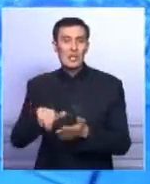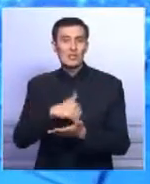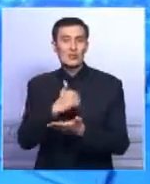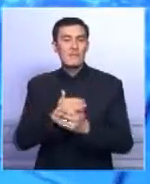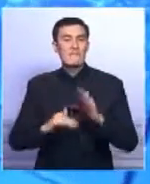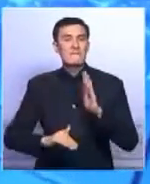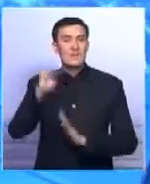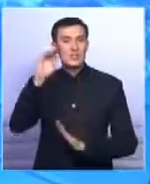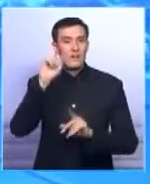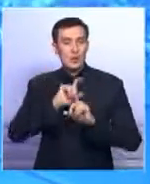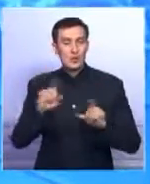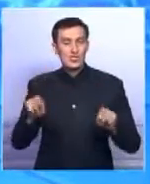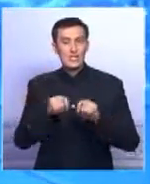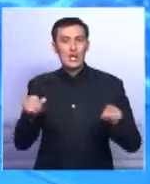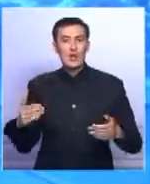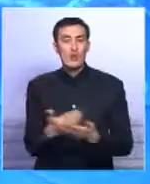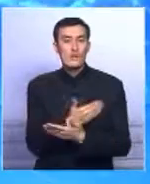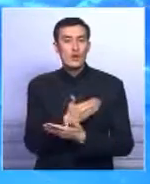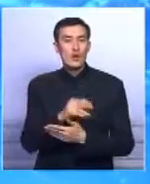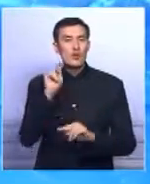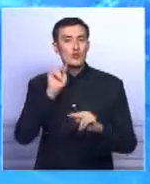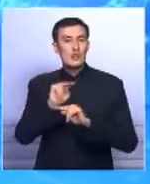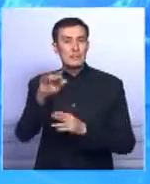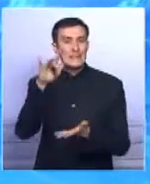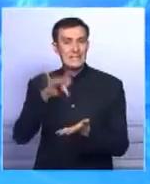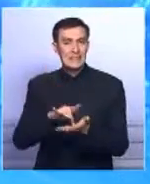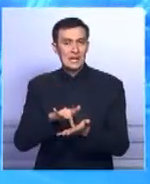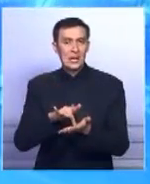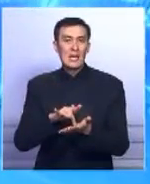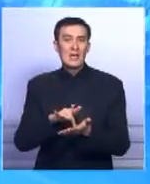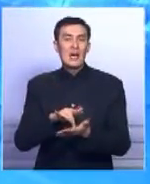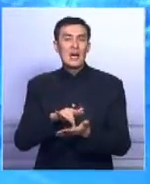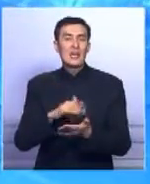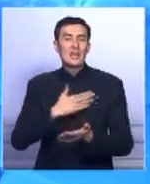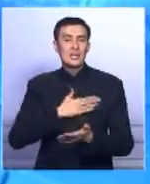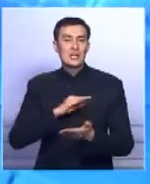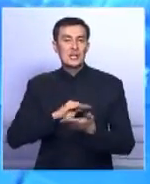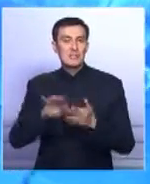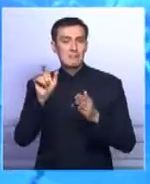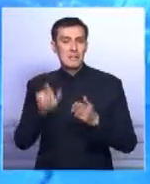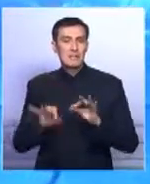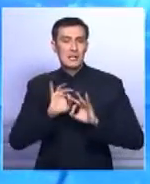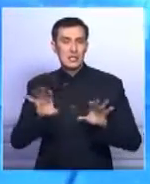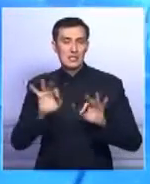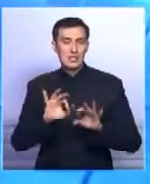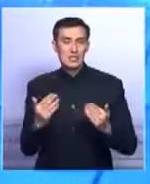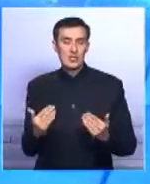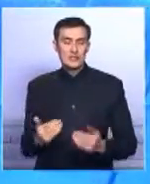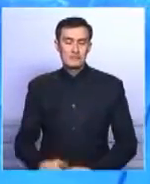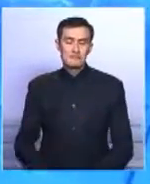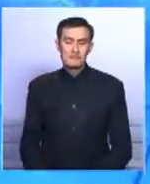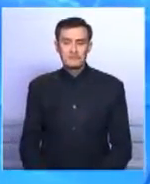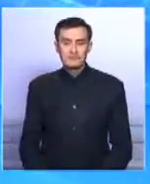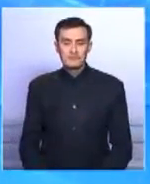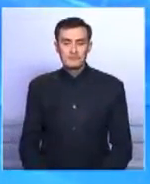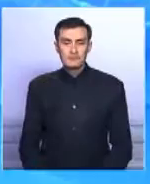базе высшего колледжа открыли новый учебный центр. Талгат Утигулов расскажет об этом подробнее.